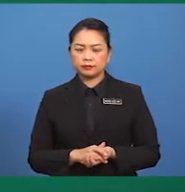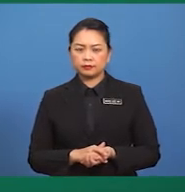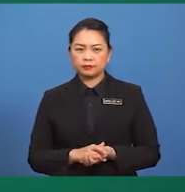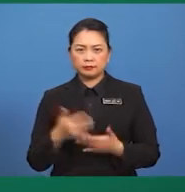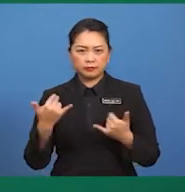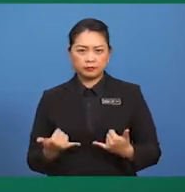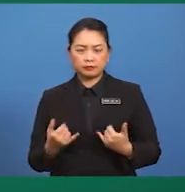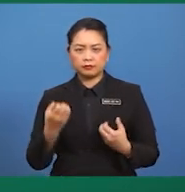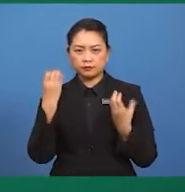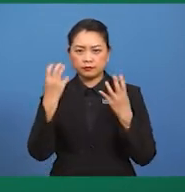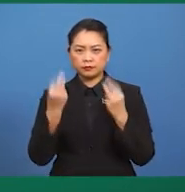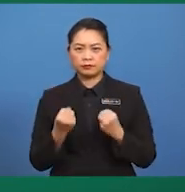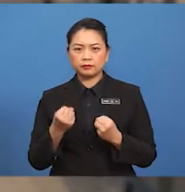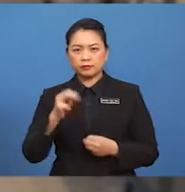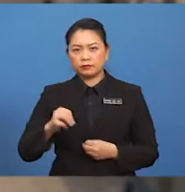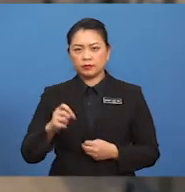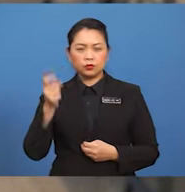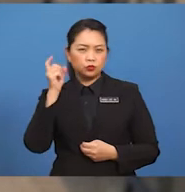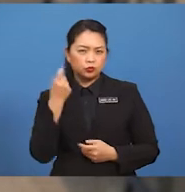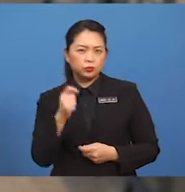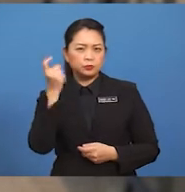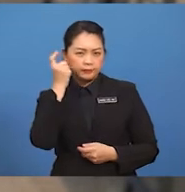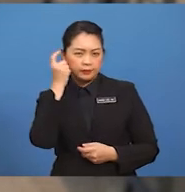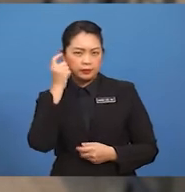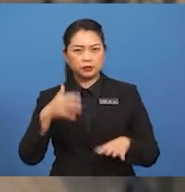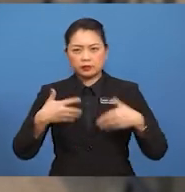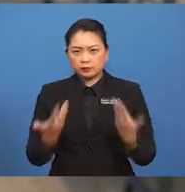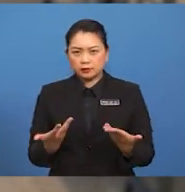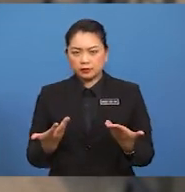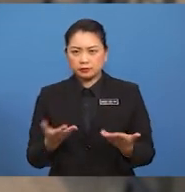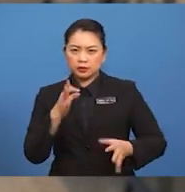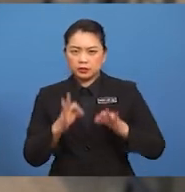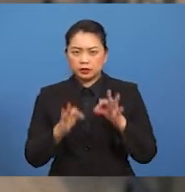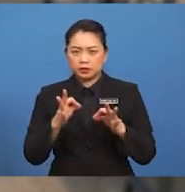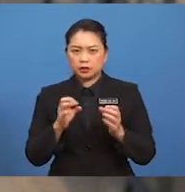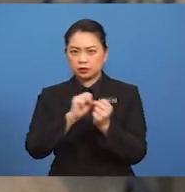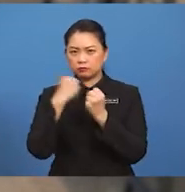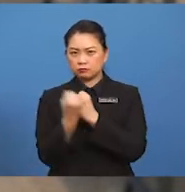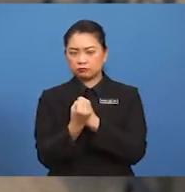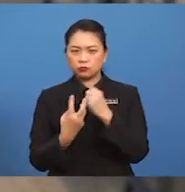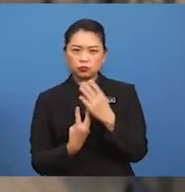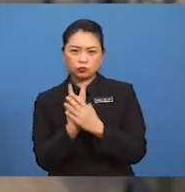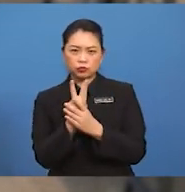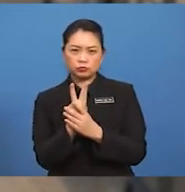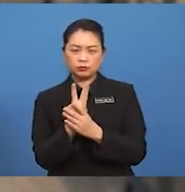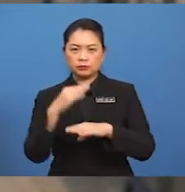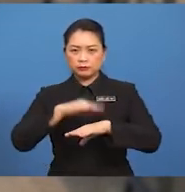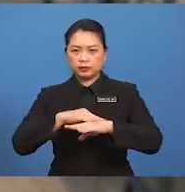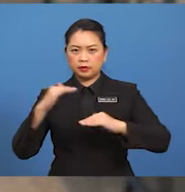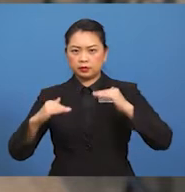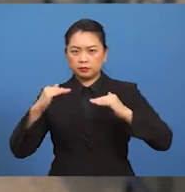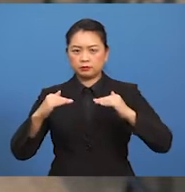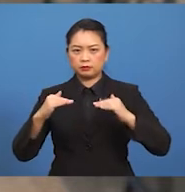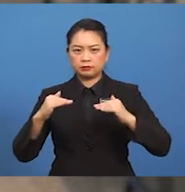RM70,464. Sekarang, cikgu nak murid-murid cuba fikirkan. Bagaimana jika situasi yang wujud pada tarikh